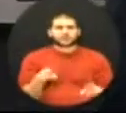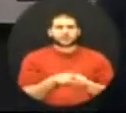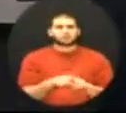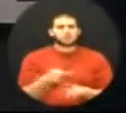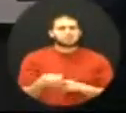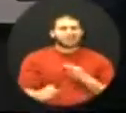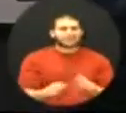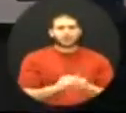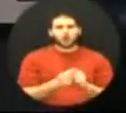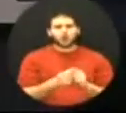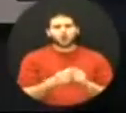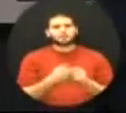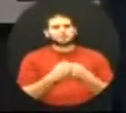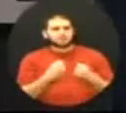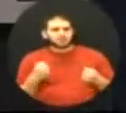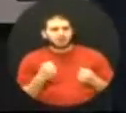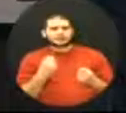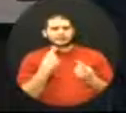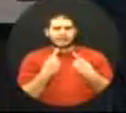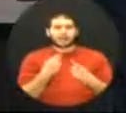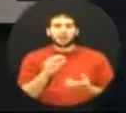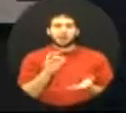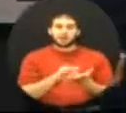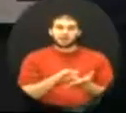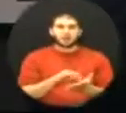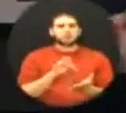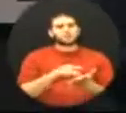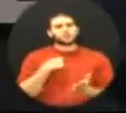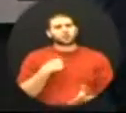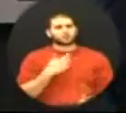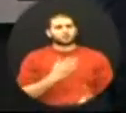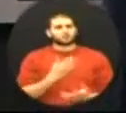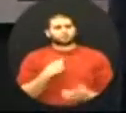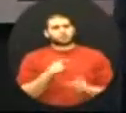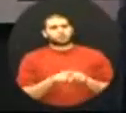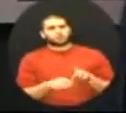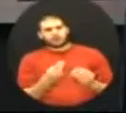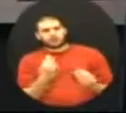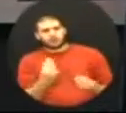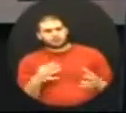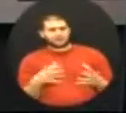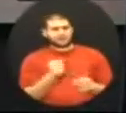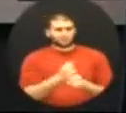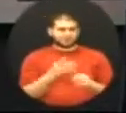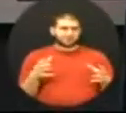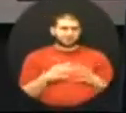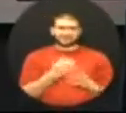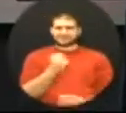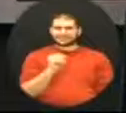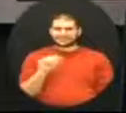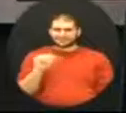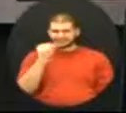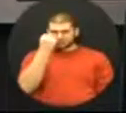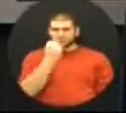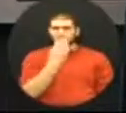מטריסה, כן. או מותחת את גבולות השיח למקומות שבהם אנחנו כבר שואלים, רגע, בואו, מפלגת העבודה היא מפלגה ציונית, יהודית, אנחנו